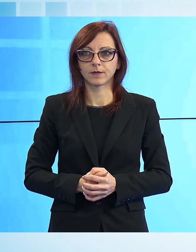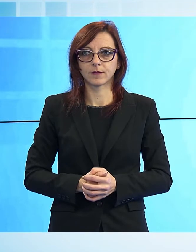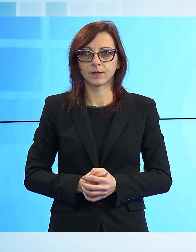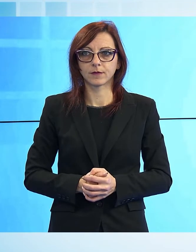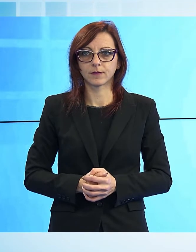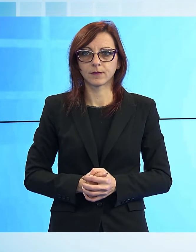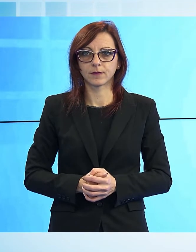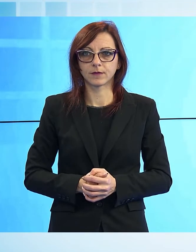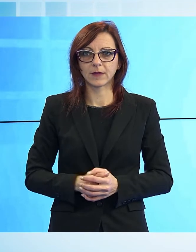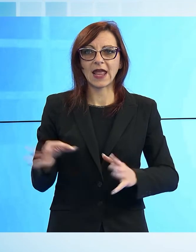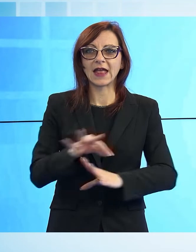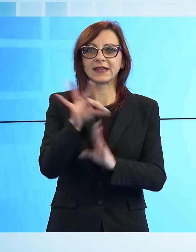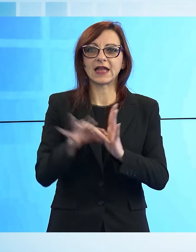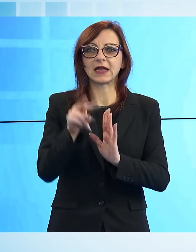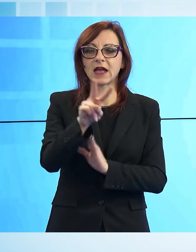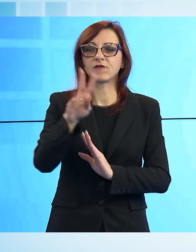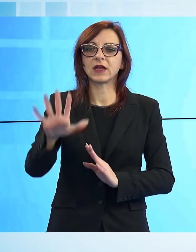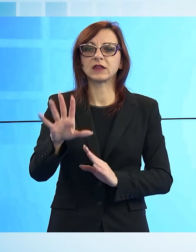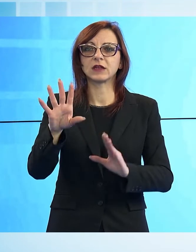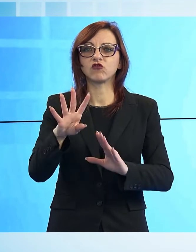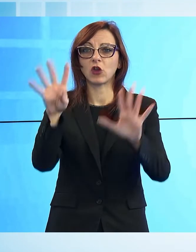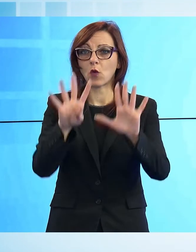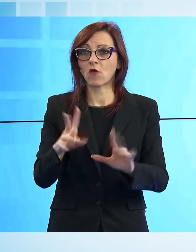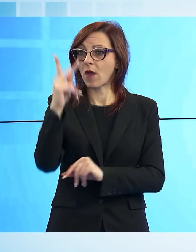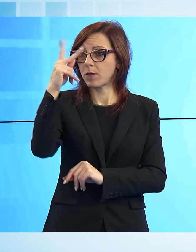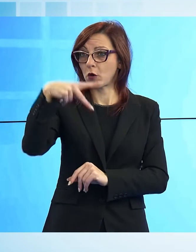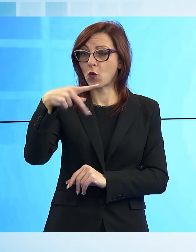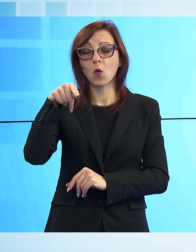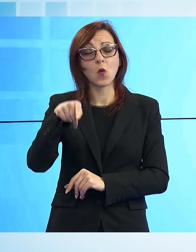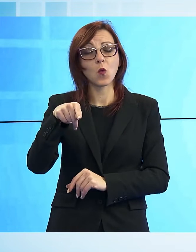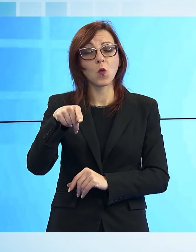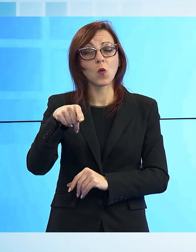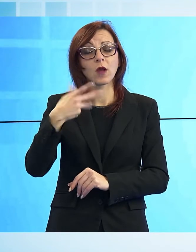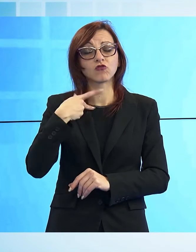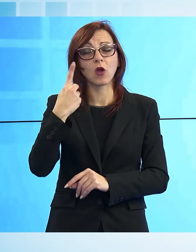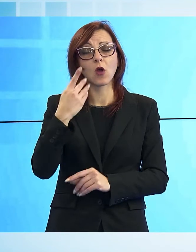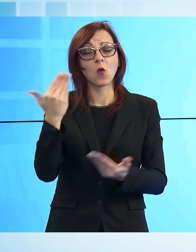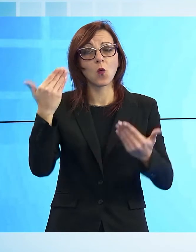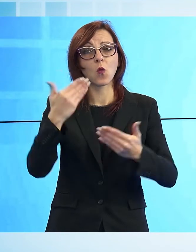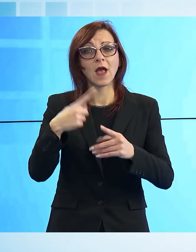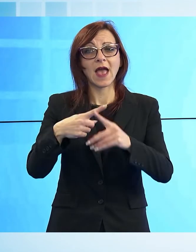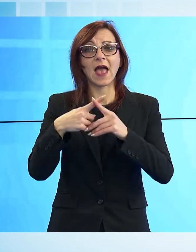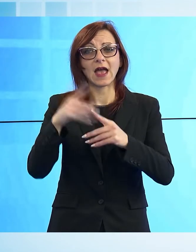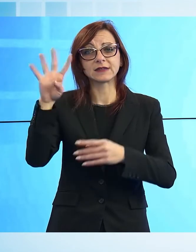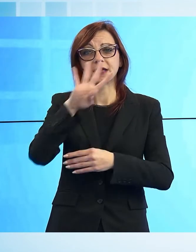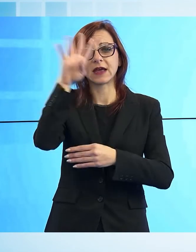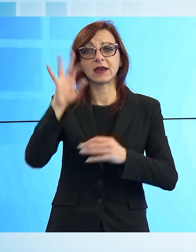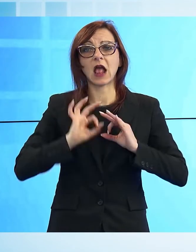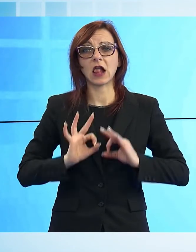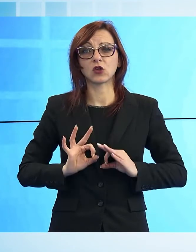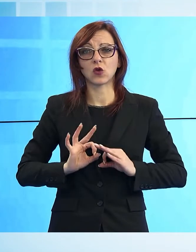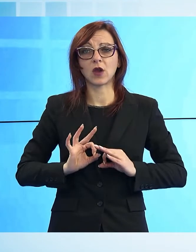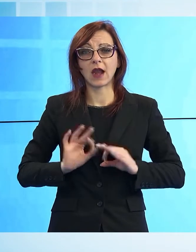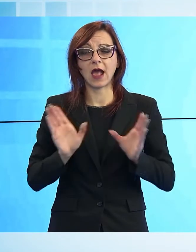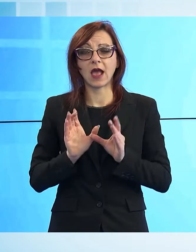Giovedì 25 novembre a Lucca è in programma una serata all'ex Real Collegio dedicata al Villaggio del